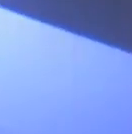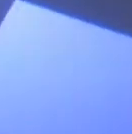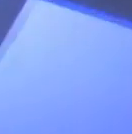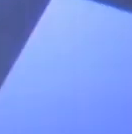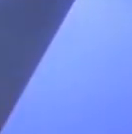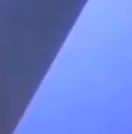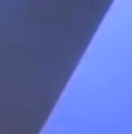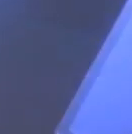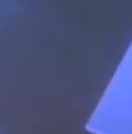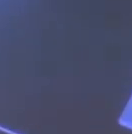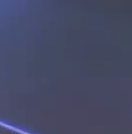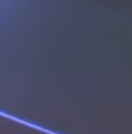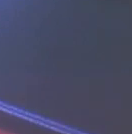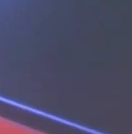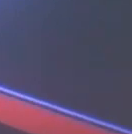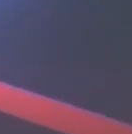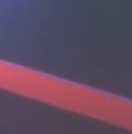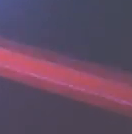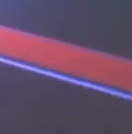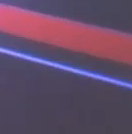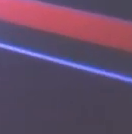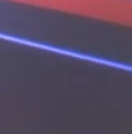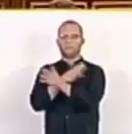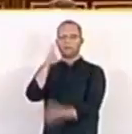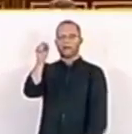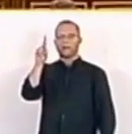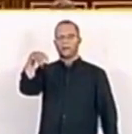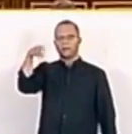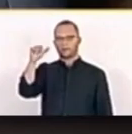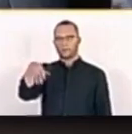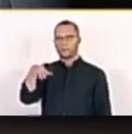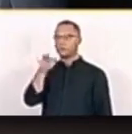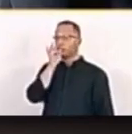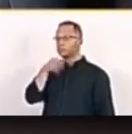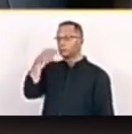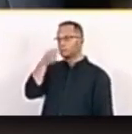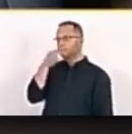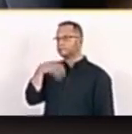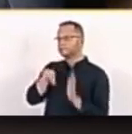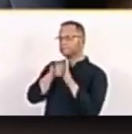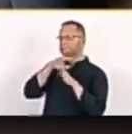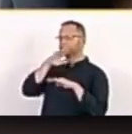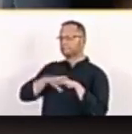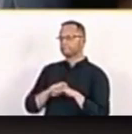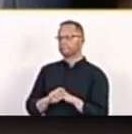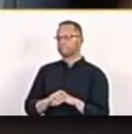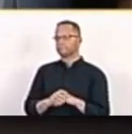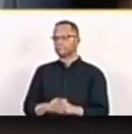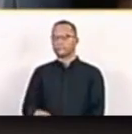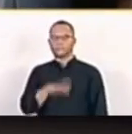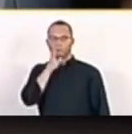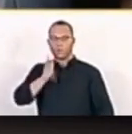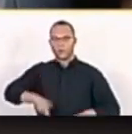Republicana, que va prendre possessió del càrrec amb aquestes paraules. Juráis o prometéis acatar la Constitución? Per la